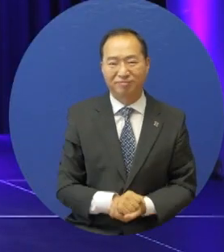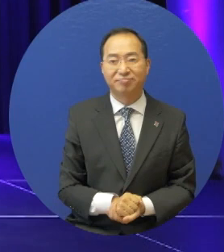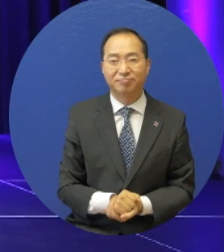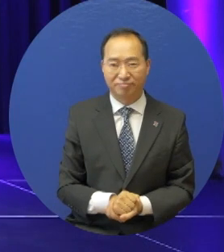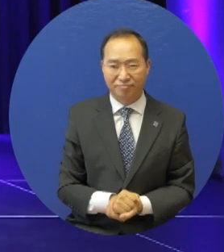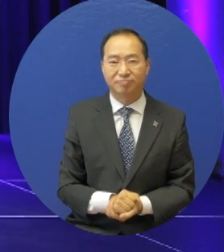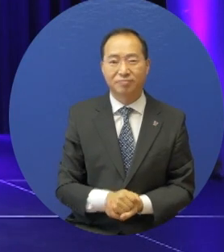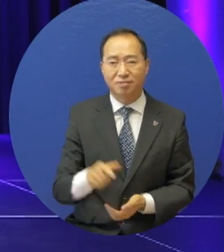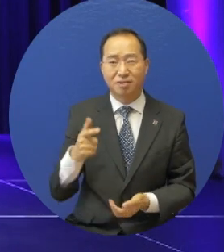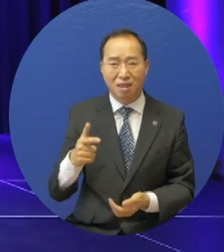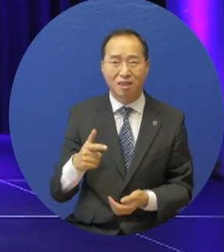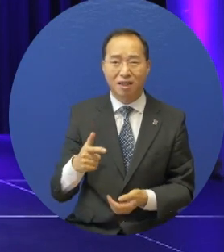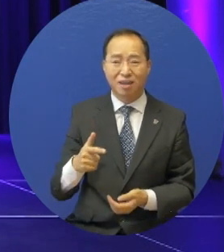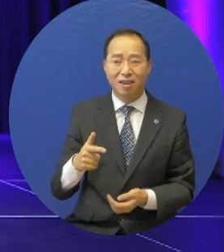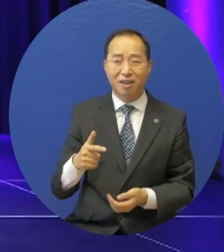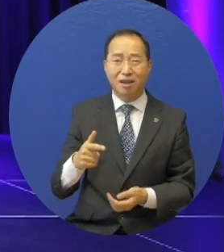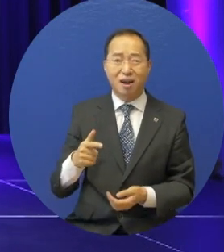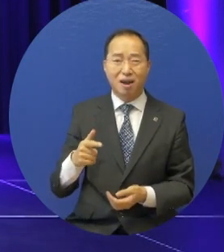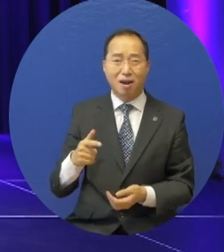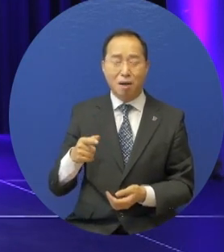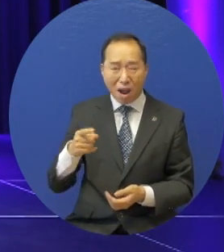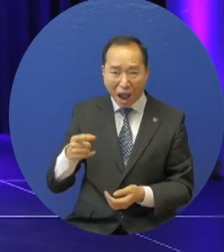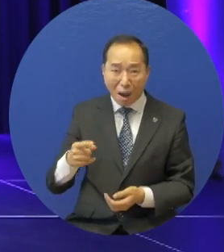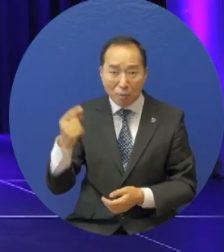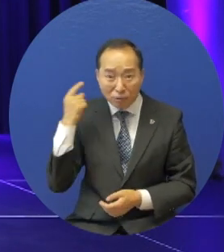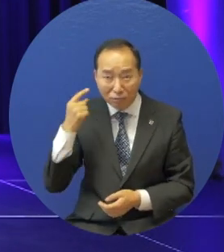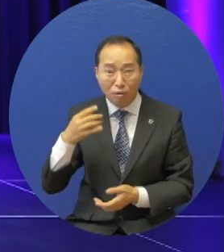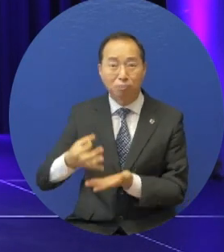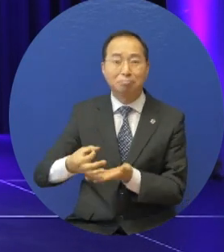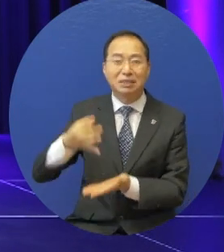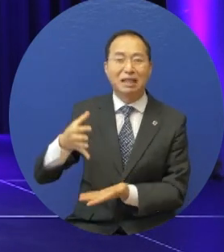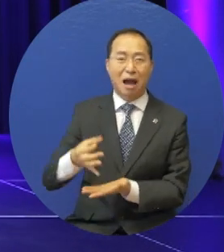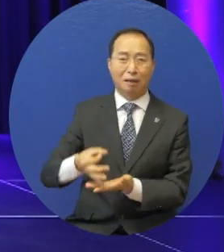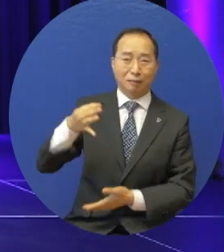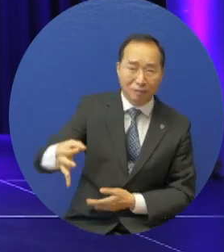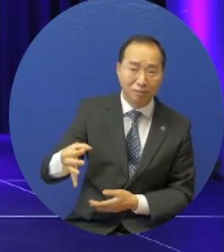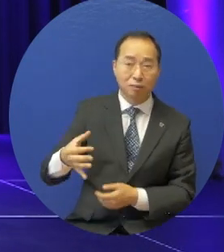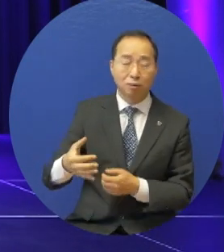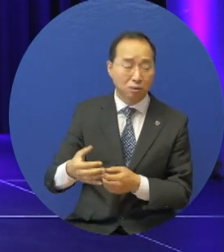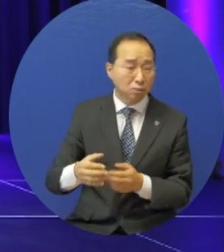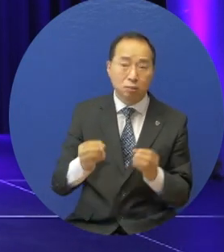별도로 있었기 때문에 그렇습니다. 굉장히 비싼 상품이었어요.